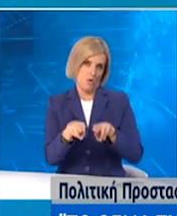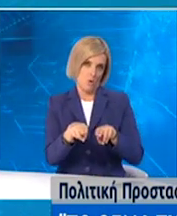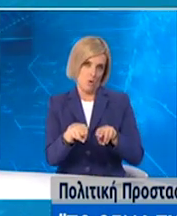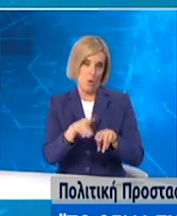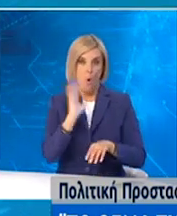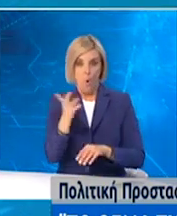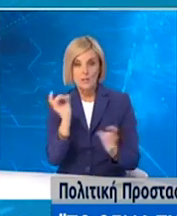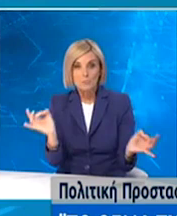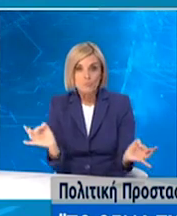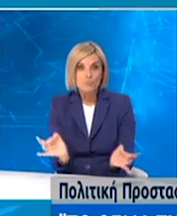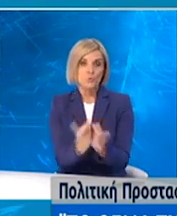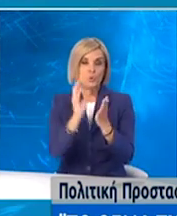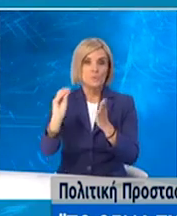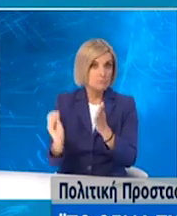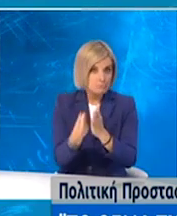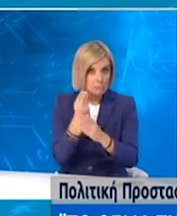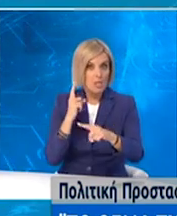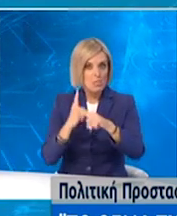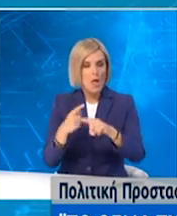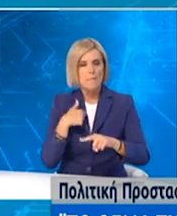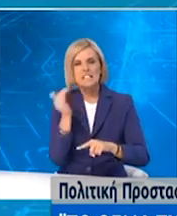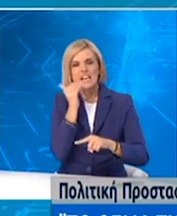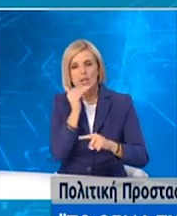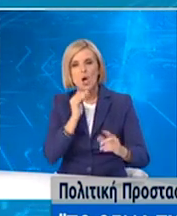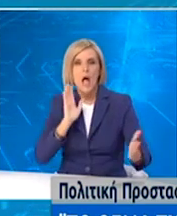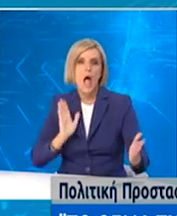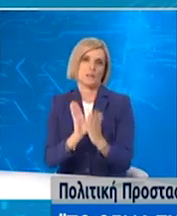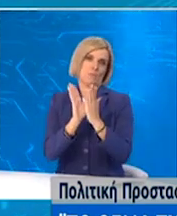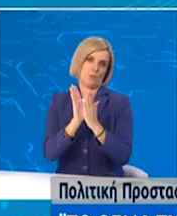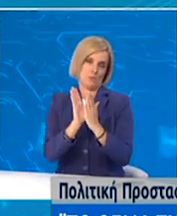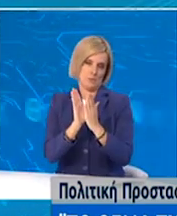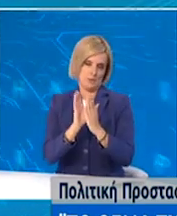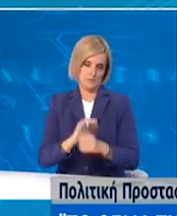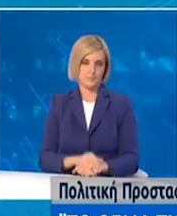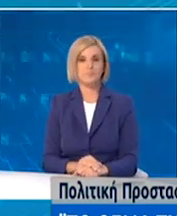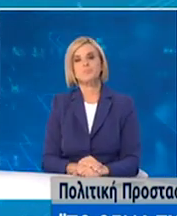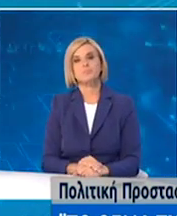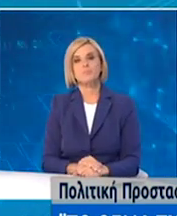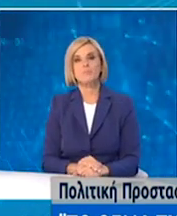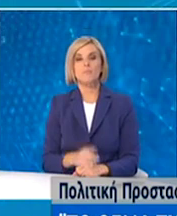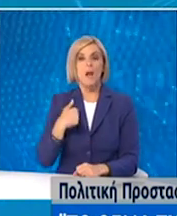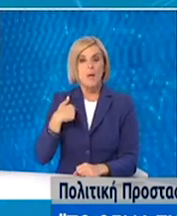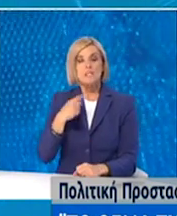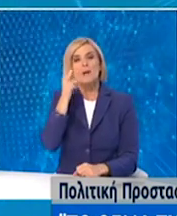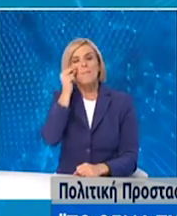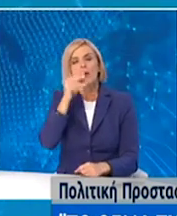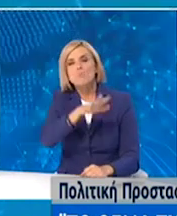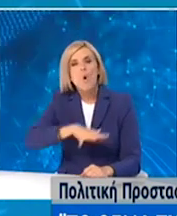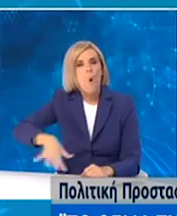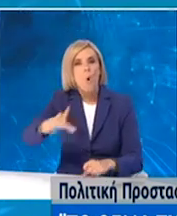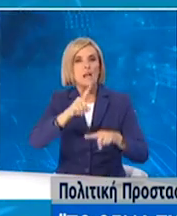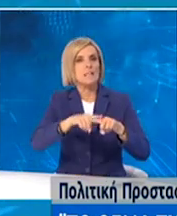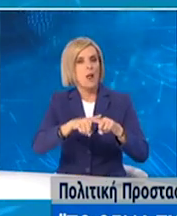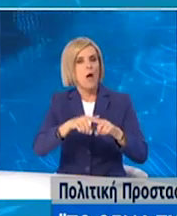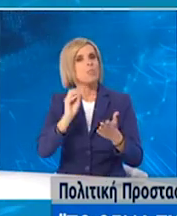τα ανακλαστικά. Από εκεί και πέρα, με βάση τα στοιχεία που έχουμε σε σχέση με τα κρούσματα, αλλά ακόμα πολλές φορές και από καταγγελίες